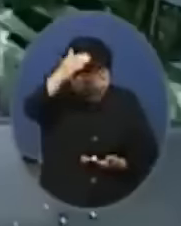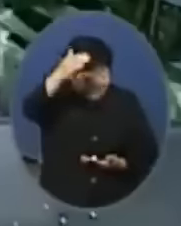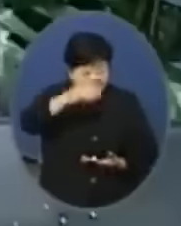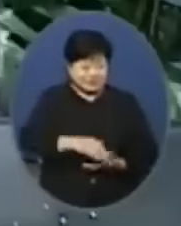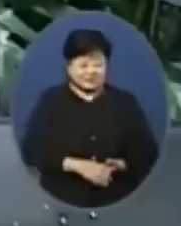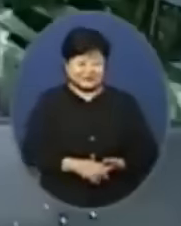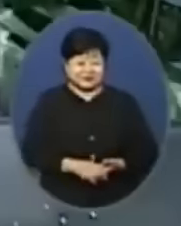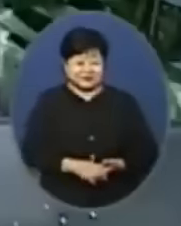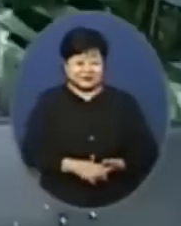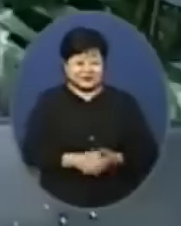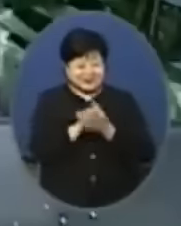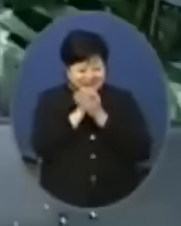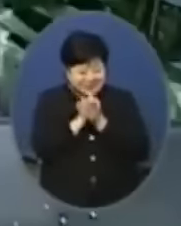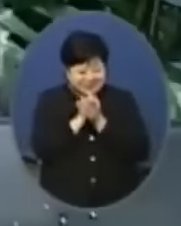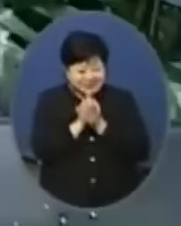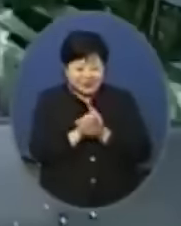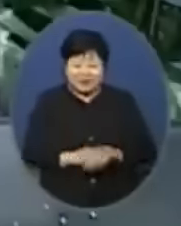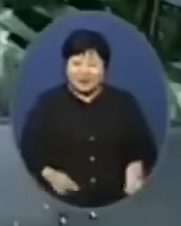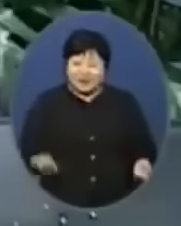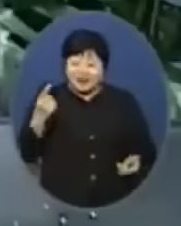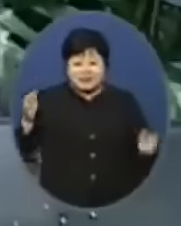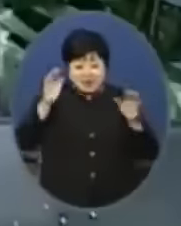네. 어제저녁에 그렇게 기도하고 잤지요?